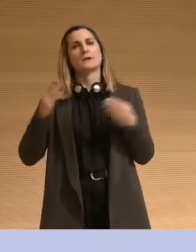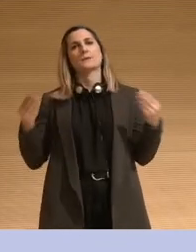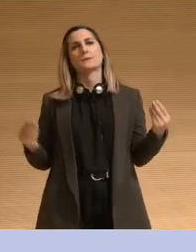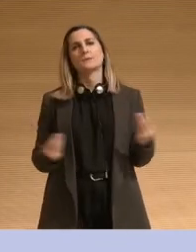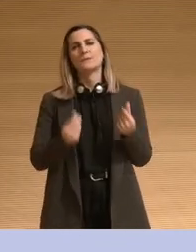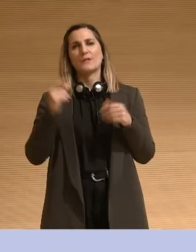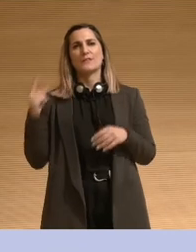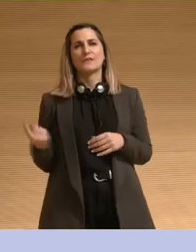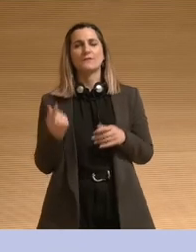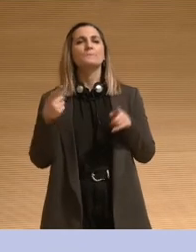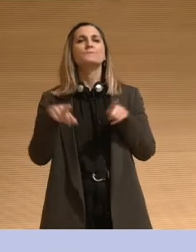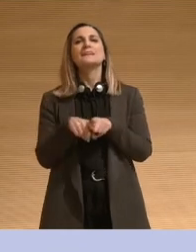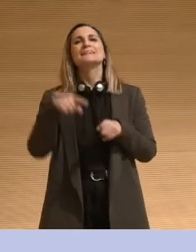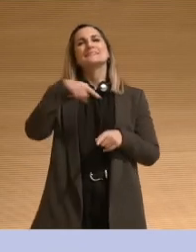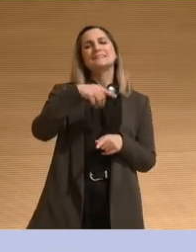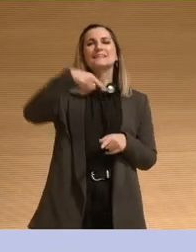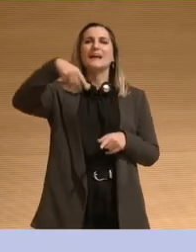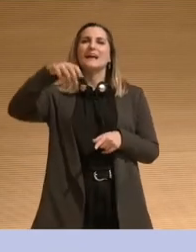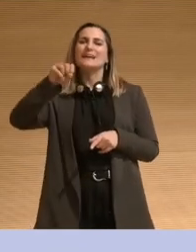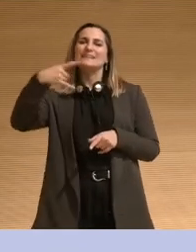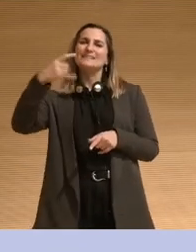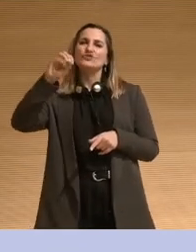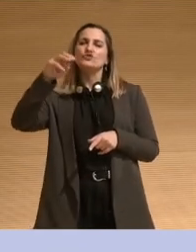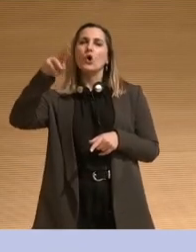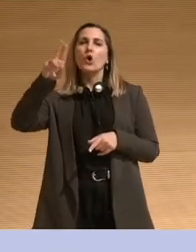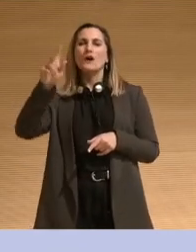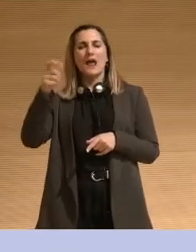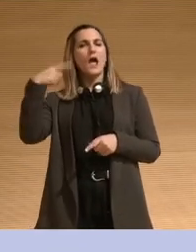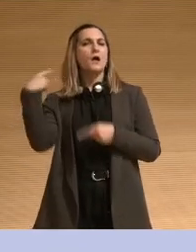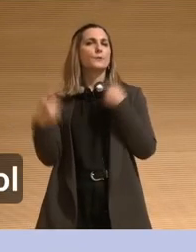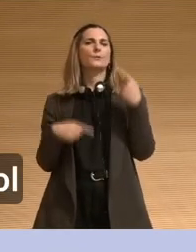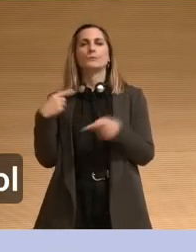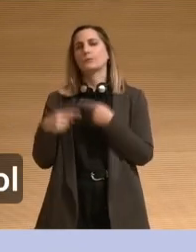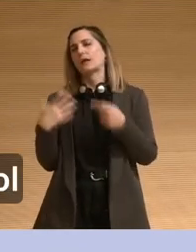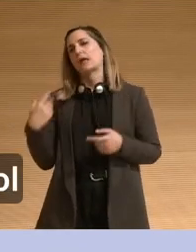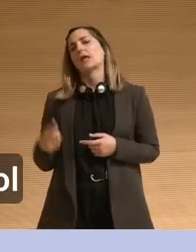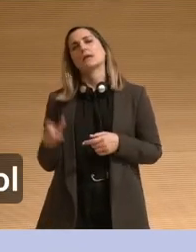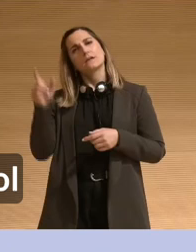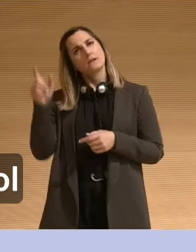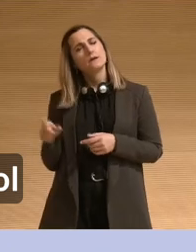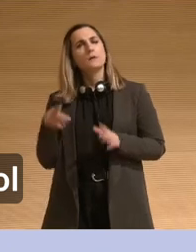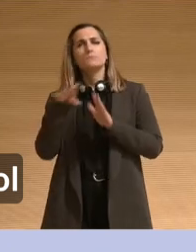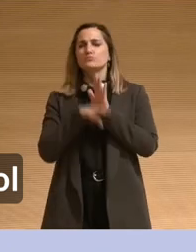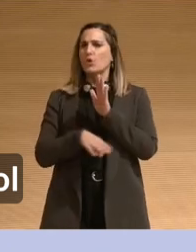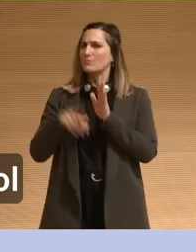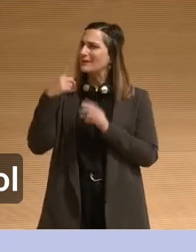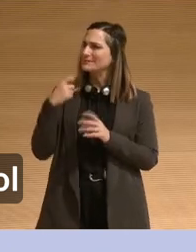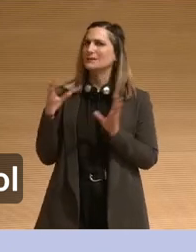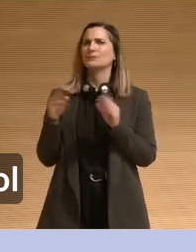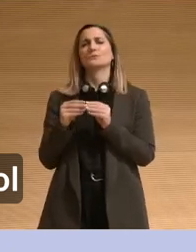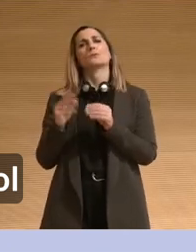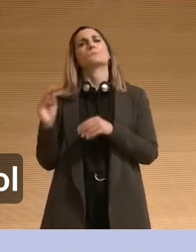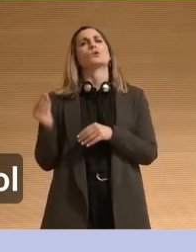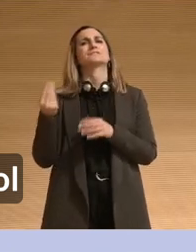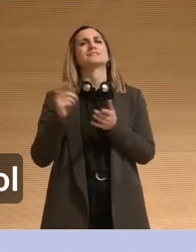με τη Ντίνα Τιτζιώρα, η οποία φέρνει και αυτή μια μεγάλη εμπειρία, καθώς έχει τρέξει ίδια πρόγραμμα πολιτιστικής